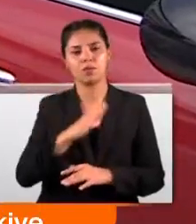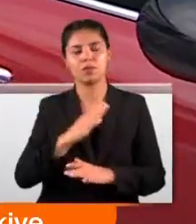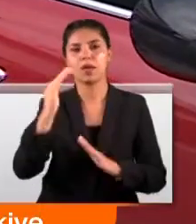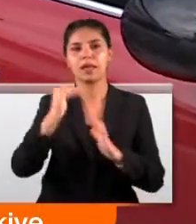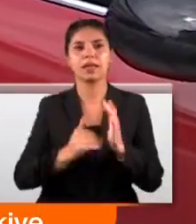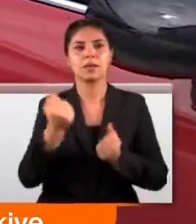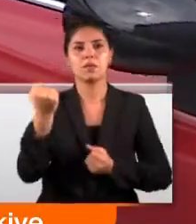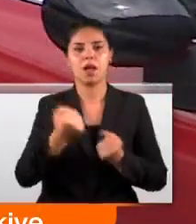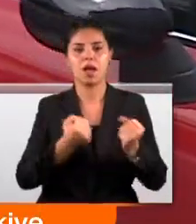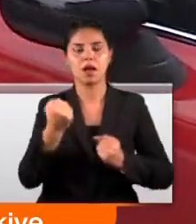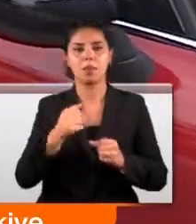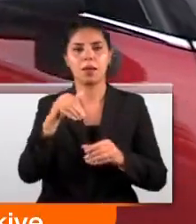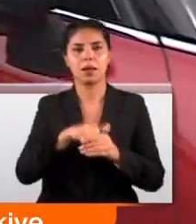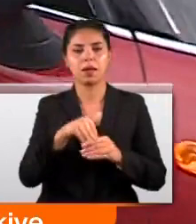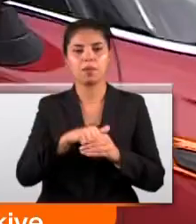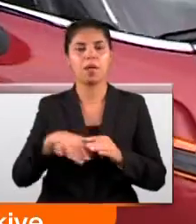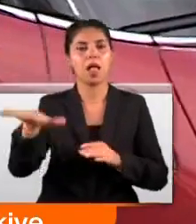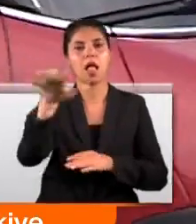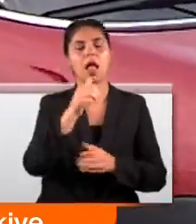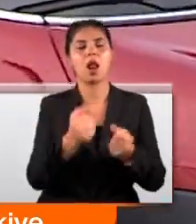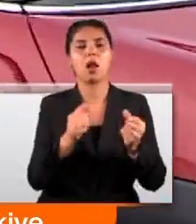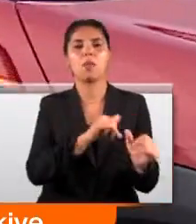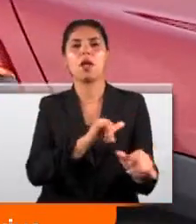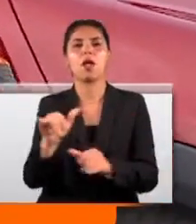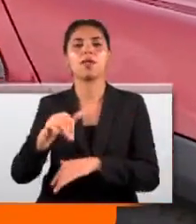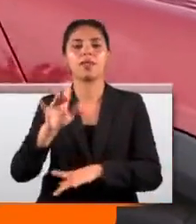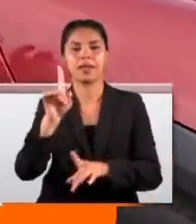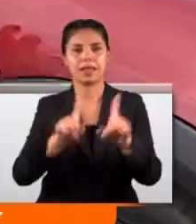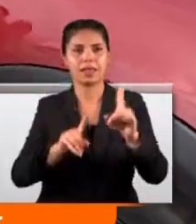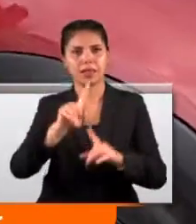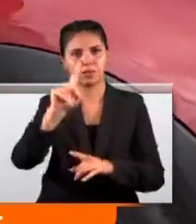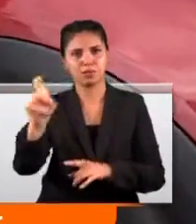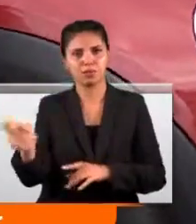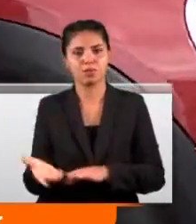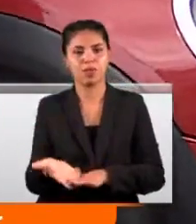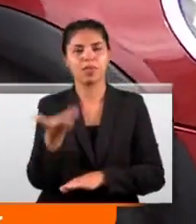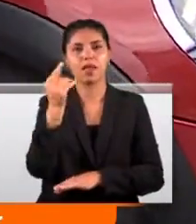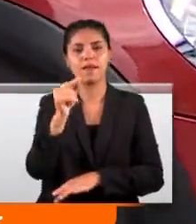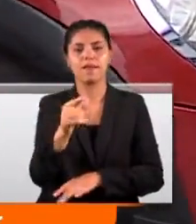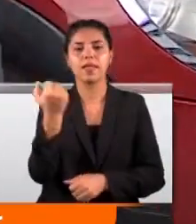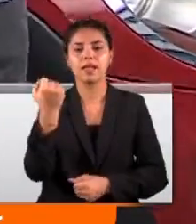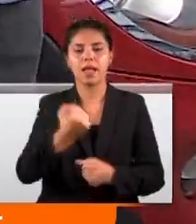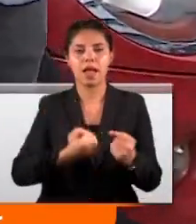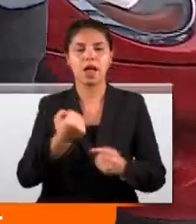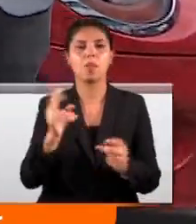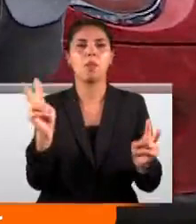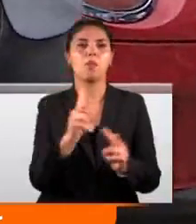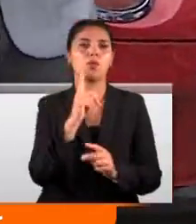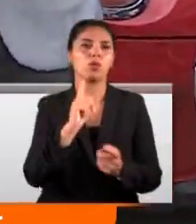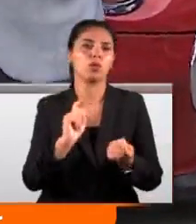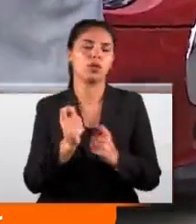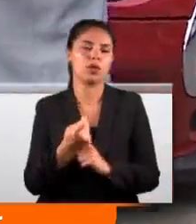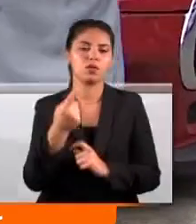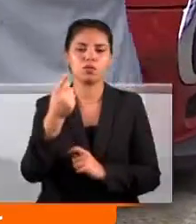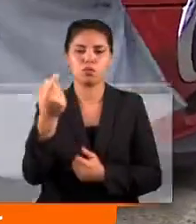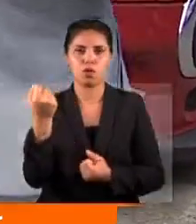araç kampanyası her arabada bulunmuyor. Özellikle internette bulmak daha fazla ve arabanın segmentine göre de değişiyor.